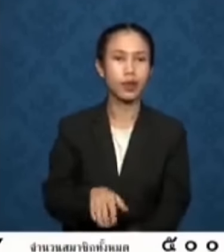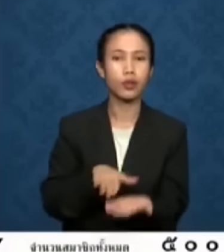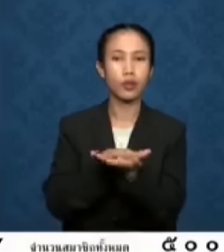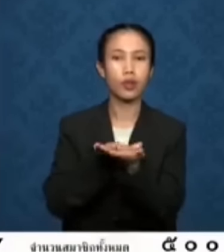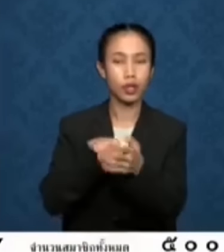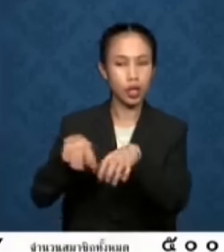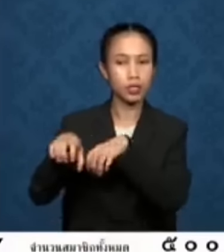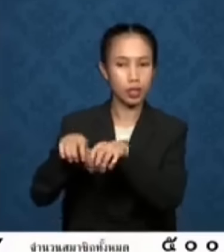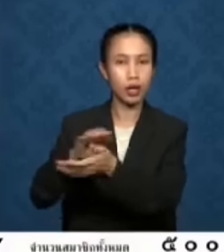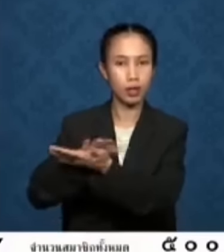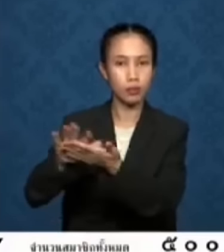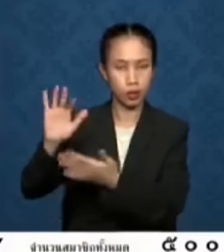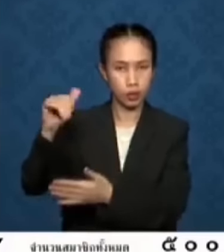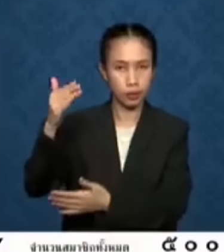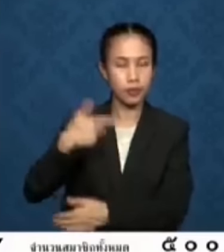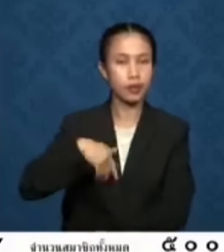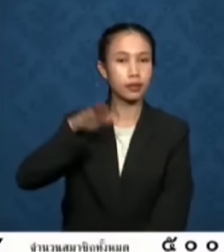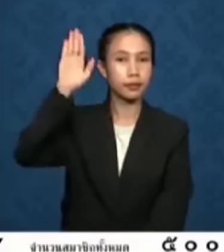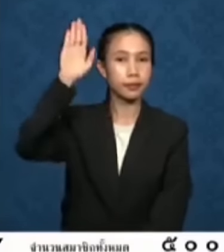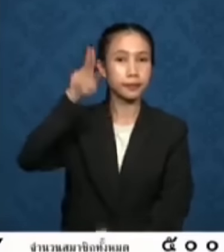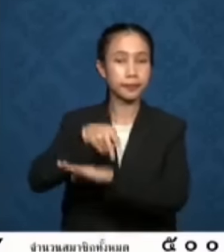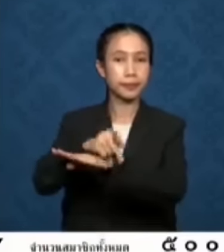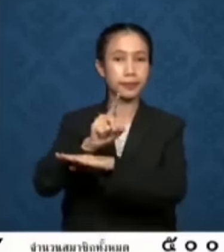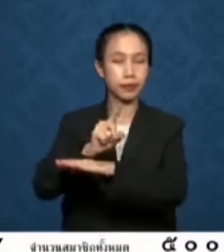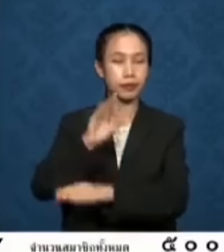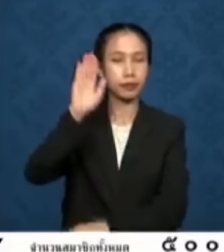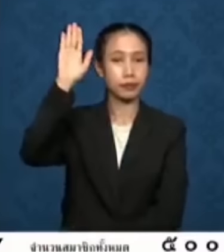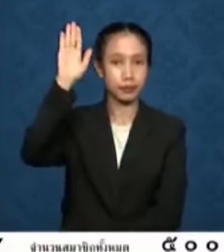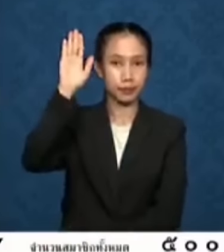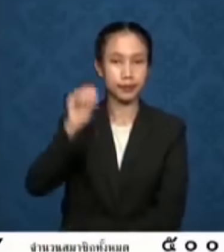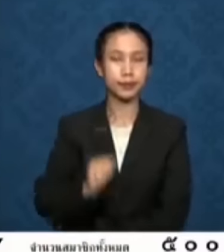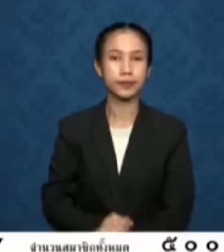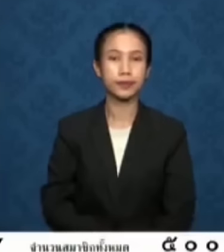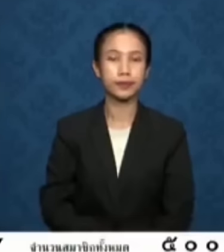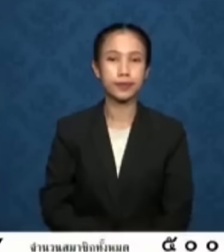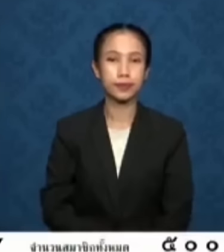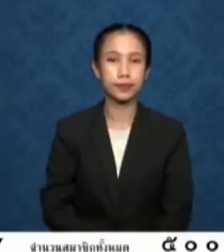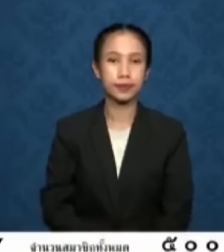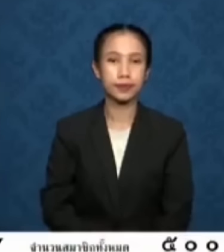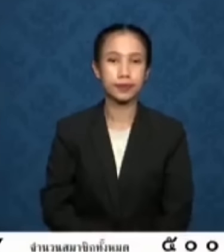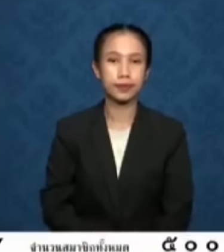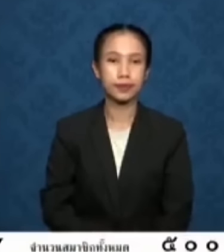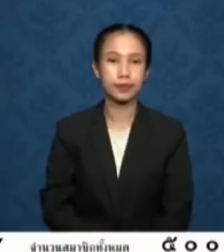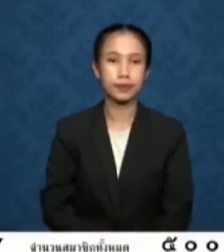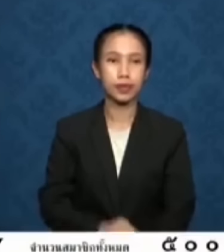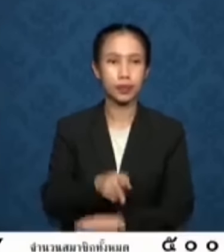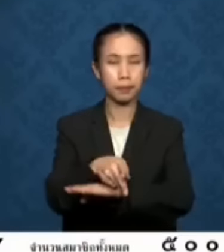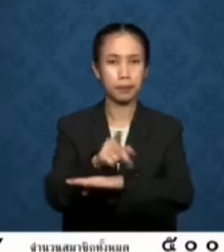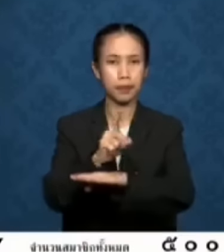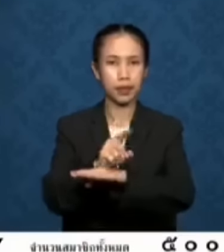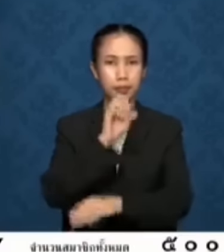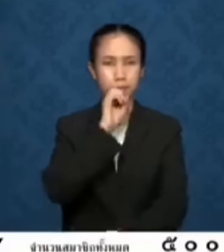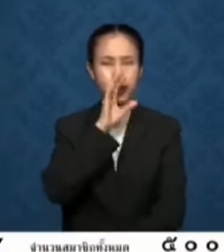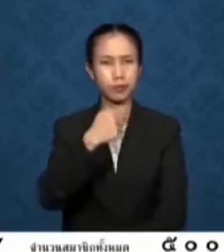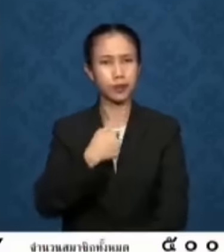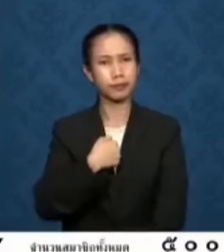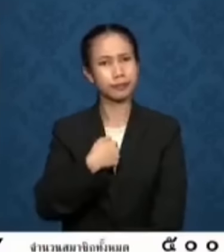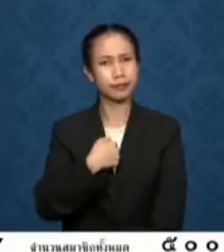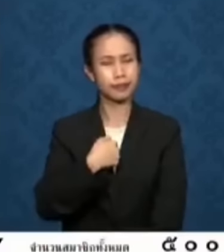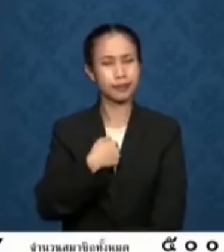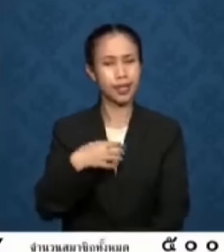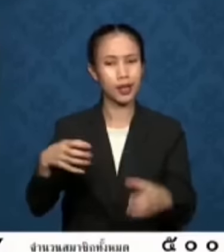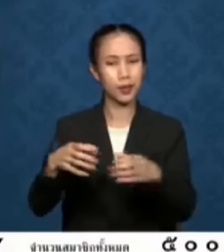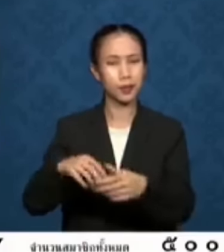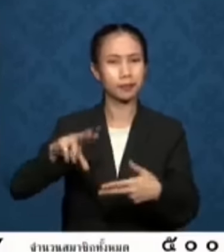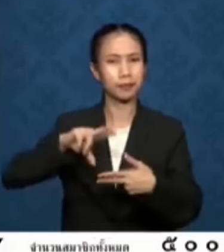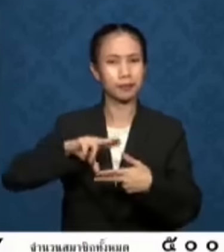จัดการให้เรียบร้อยด้วยนะคร ับท่านประธานครับท่านด้วยความเคารพนะครับท่านประธานพูดอย่างนี้เนี่ยผมแล้วก็พรรคพลังประช